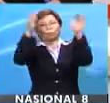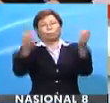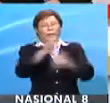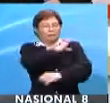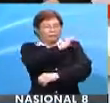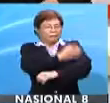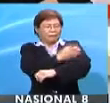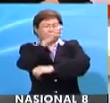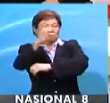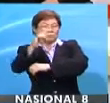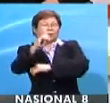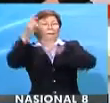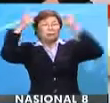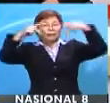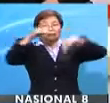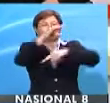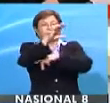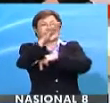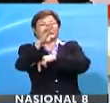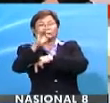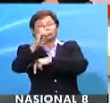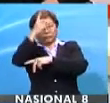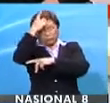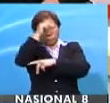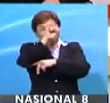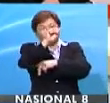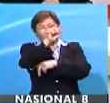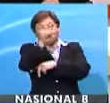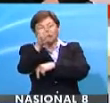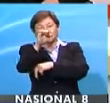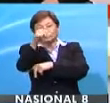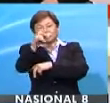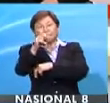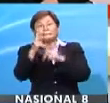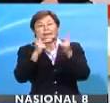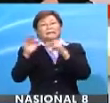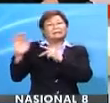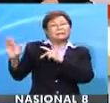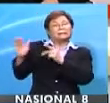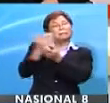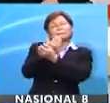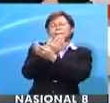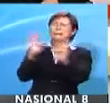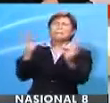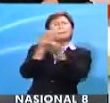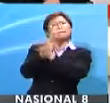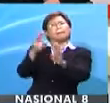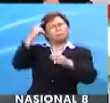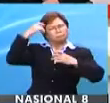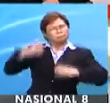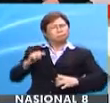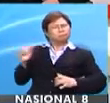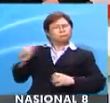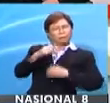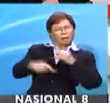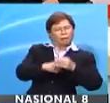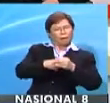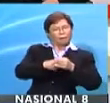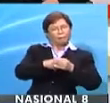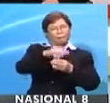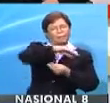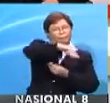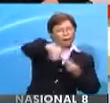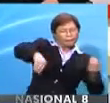dan Ketua Pegawai Eksekutif TNB, Dato' Sri Azman Mohamad menegaskan pihaknya bebas membuat keputusan sendiri mengenai sebarang